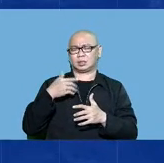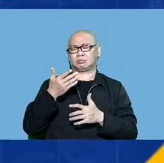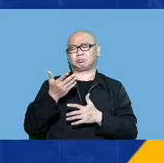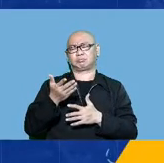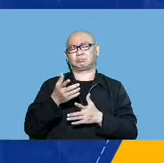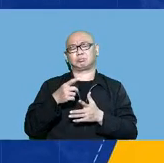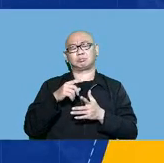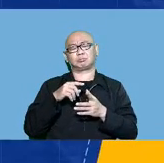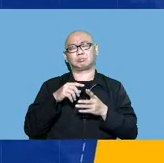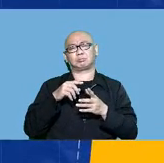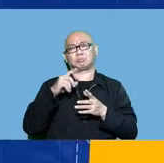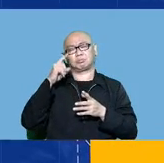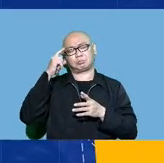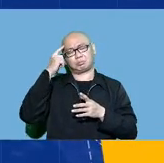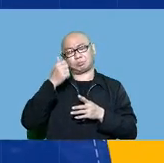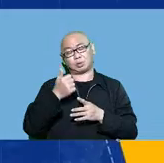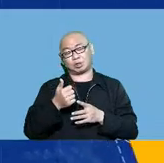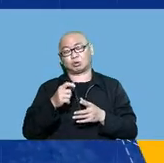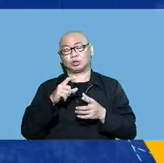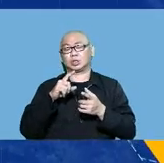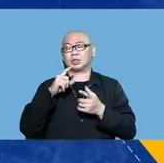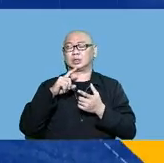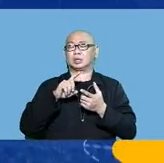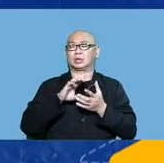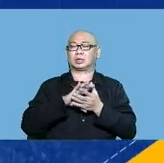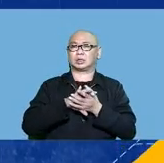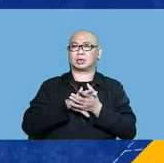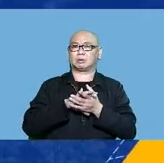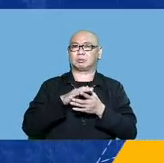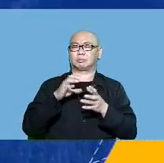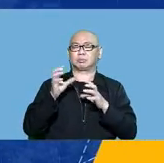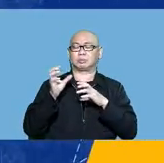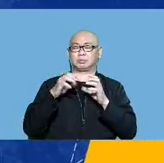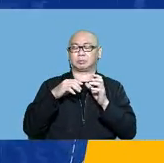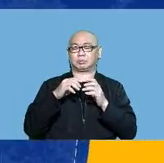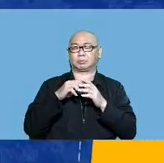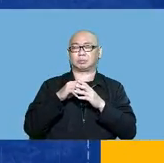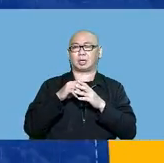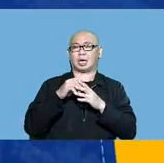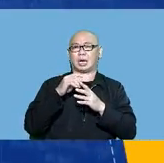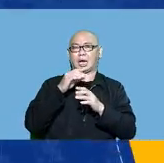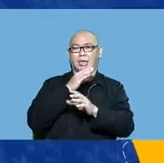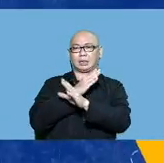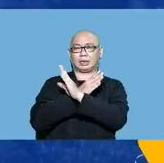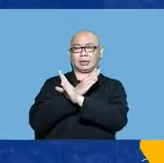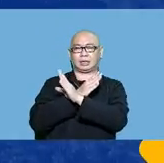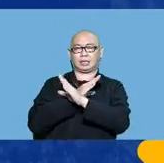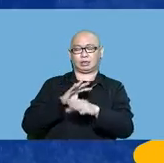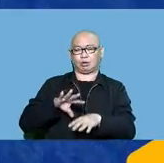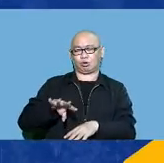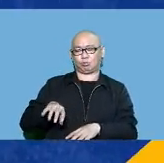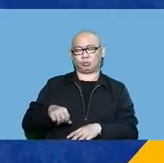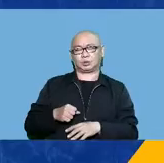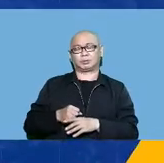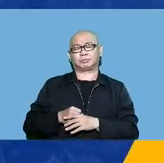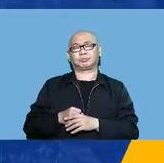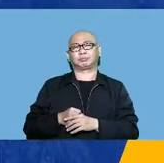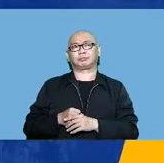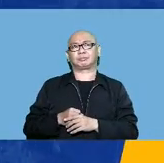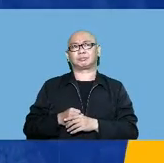dikenal sebagai pemikir di bidang pendidikan anti korupsi. Kepakaran sebagai peneliti politik dan kebijakan publik